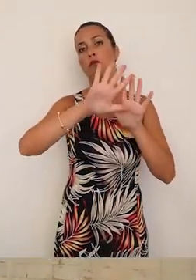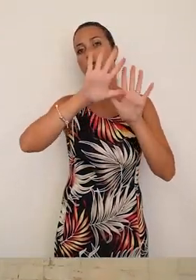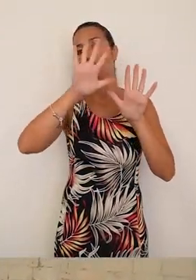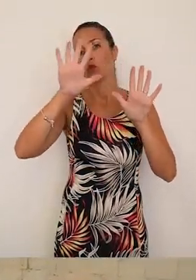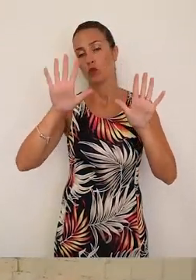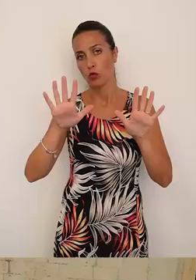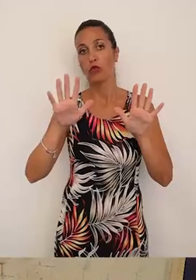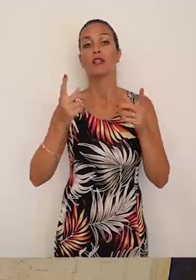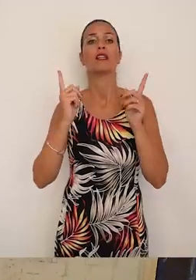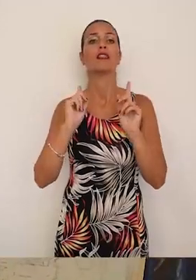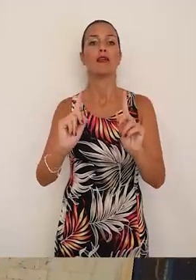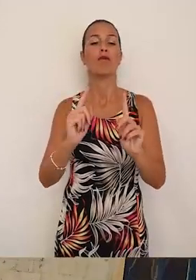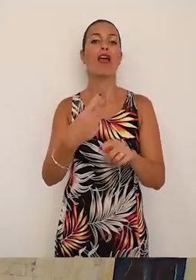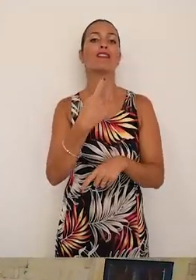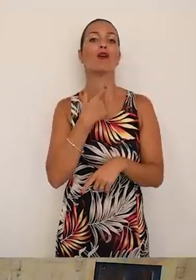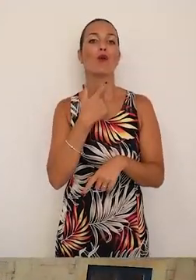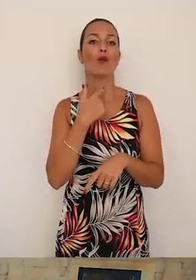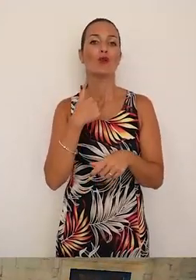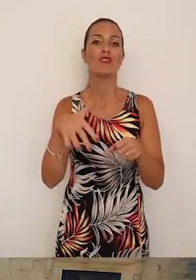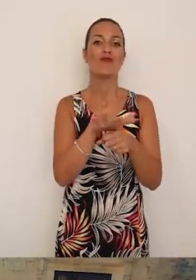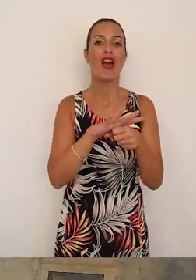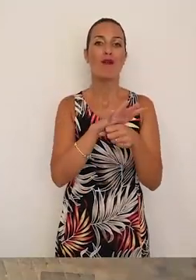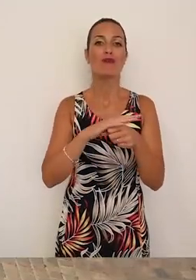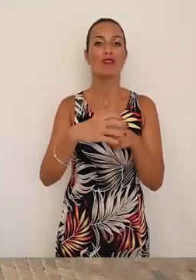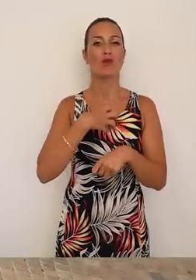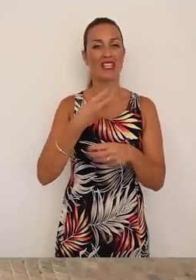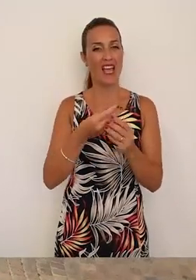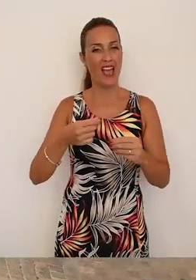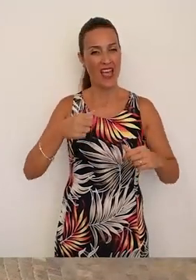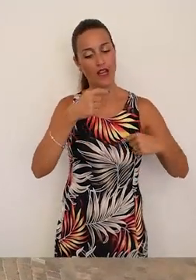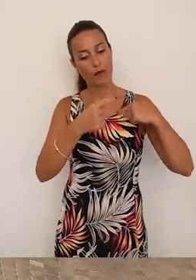secondo i gusti artistici delle famiglie feudali che si sono succedute.